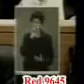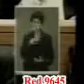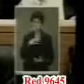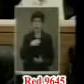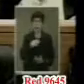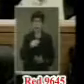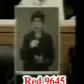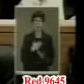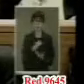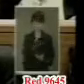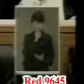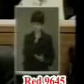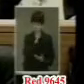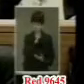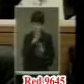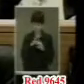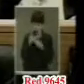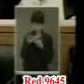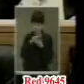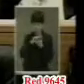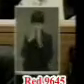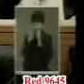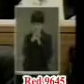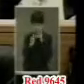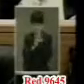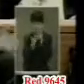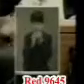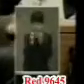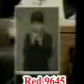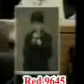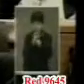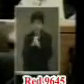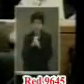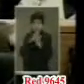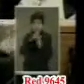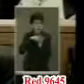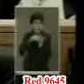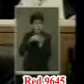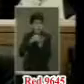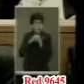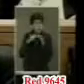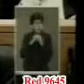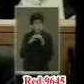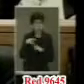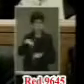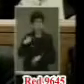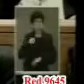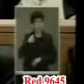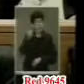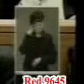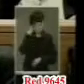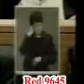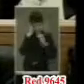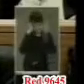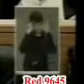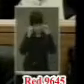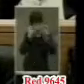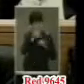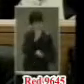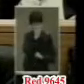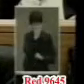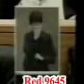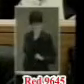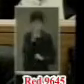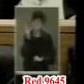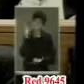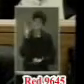านประธานว่าเมื่อเรื่องการแก้ไขรัฐธรรมนูญนั้นมันเป็นนโยบายของพรรคพลังประชาชนนายกรัฐมนตรีสมัครสุนทรเ